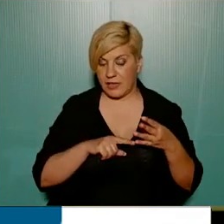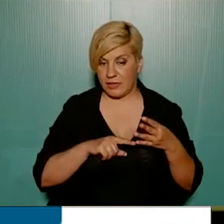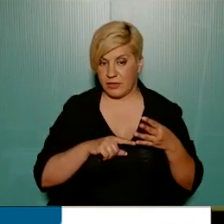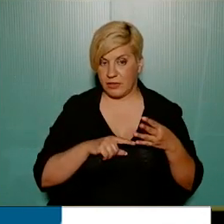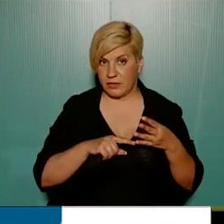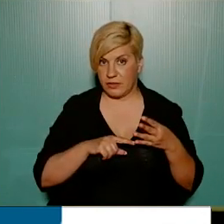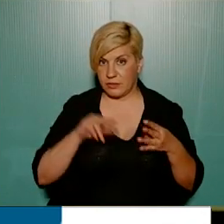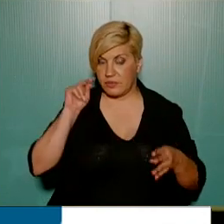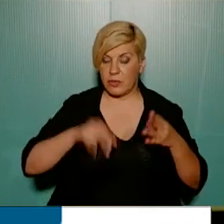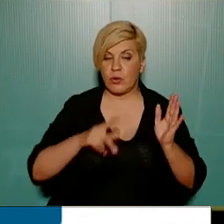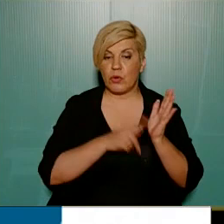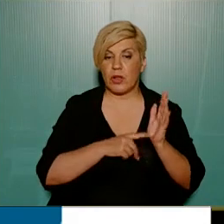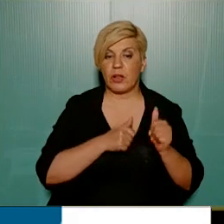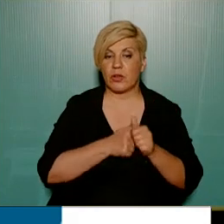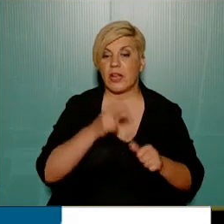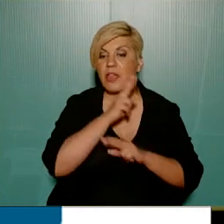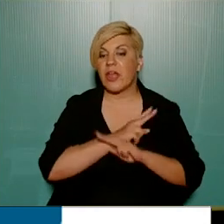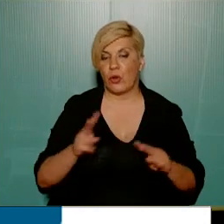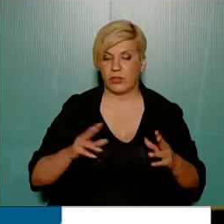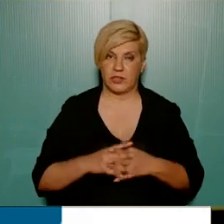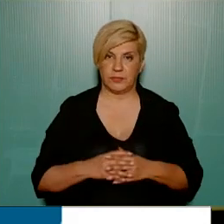πρόσφατα ψηφισμένο νόμο κανονισμού καθαριότητας.